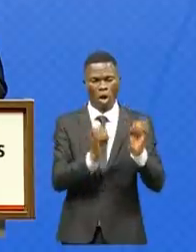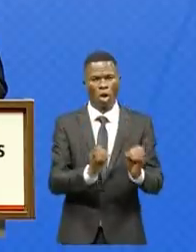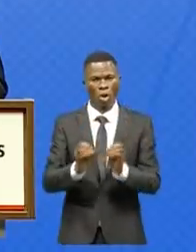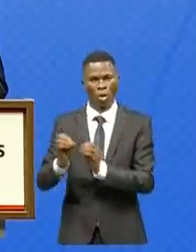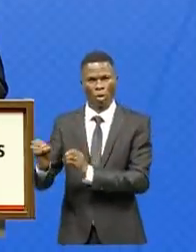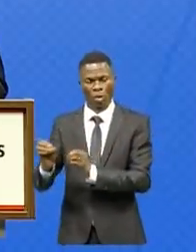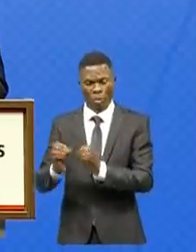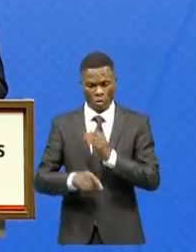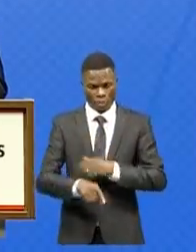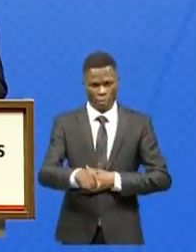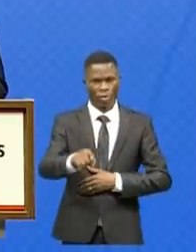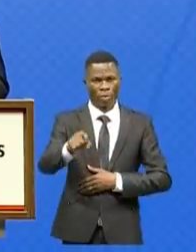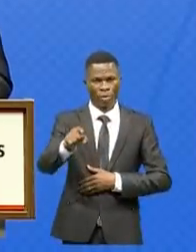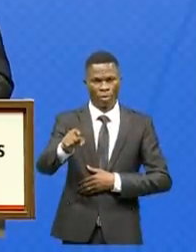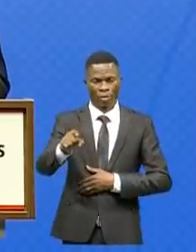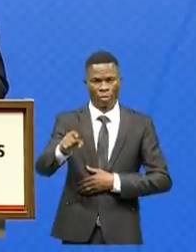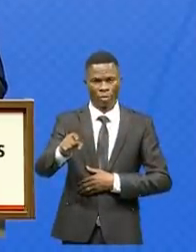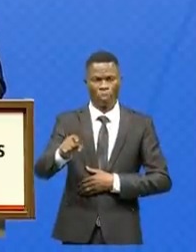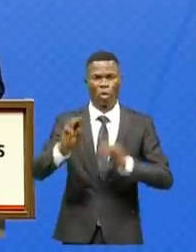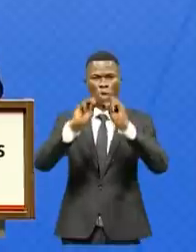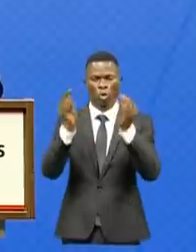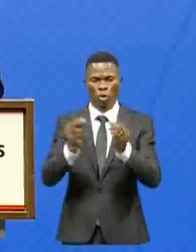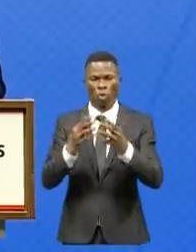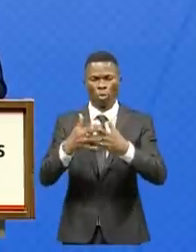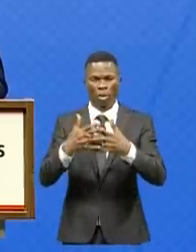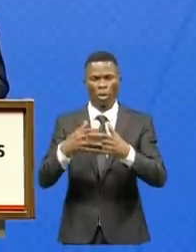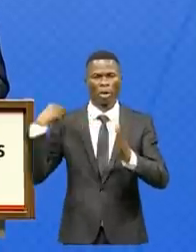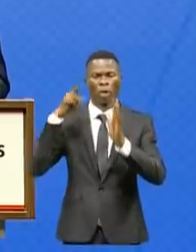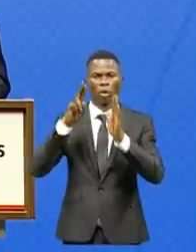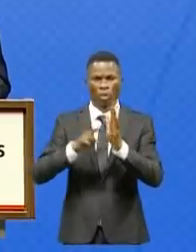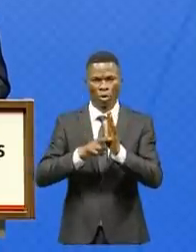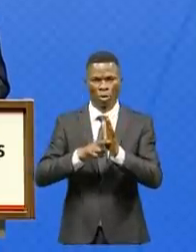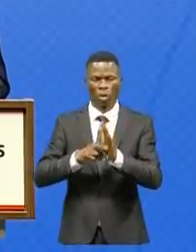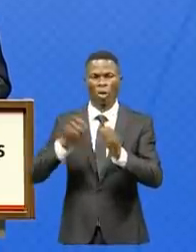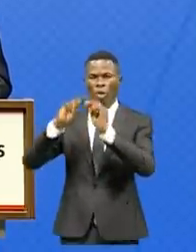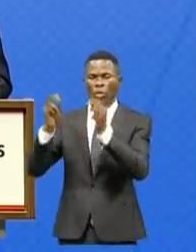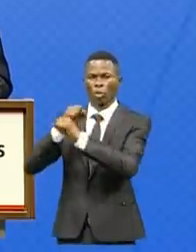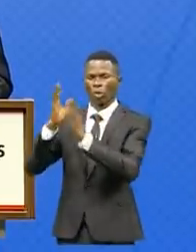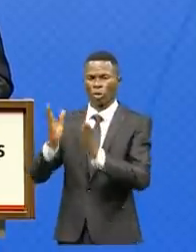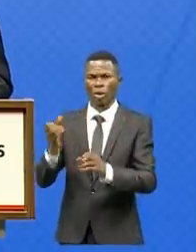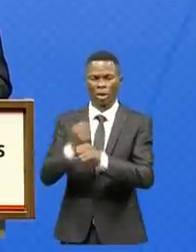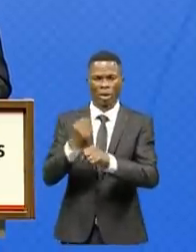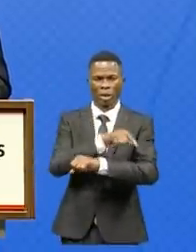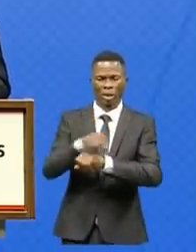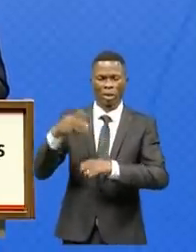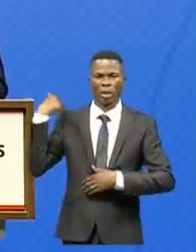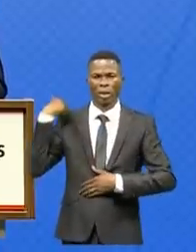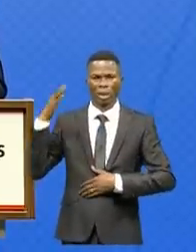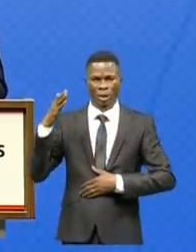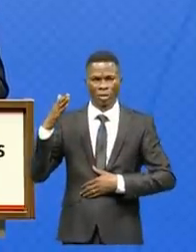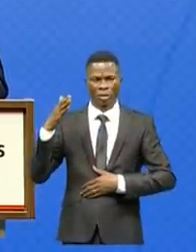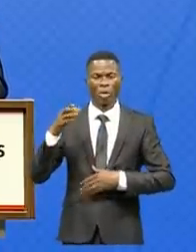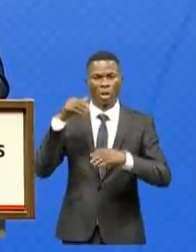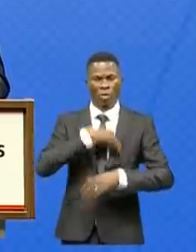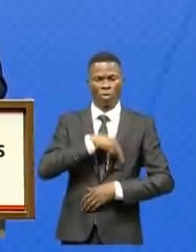l'organisation dans le prochain jour de la grande commission paritaire gouvernement intersyndical national de l'administration publique, ayant